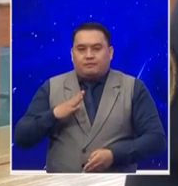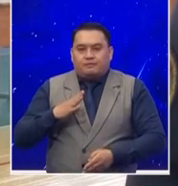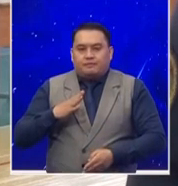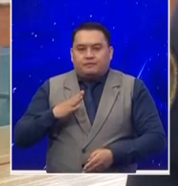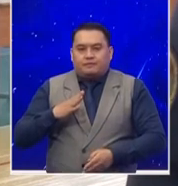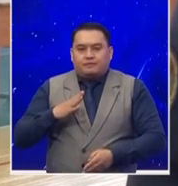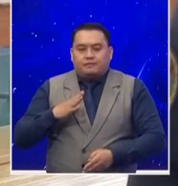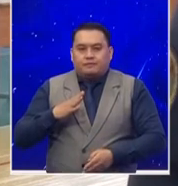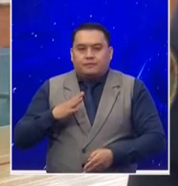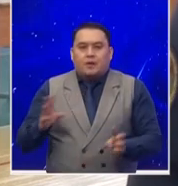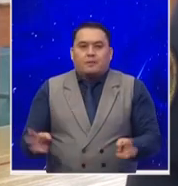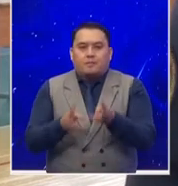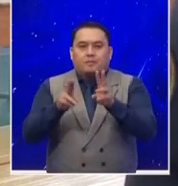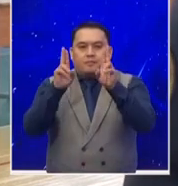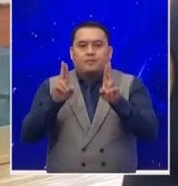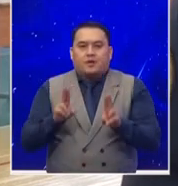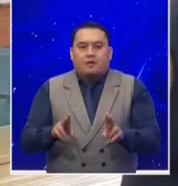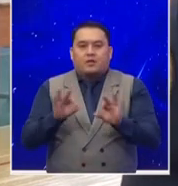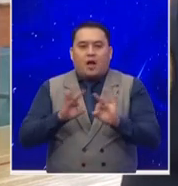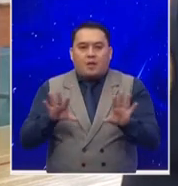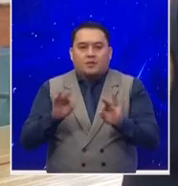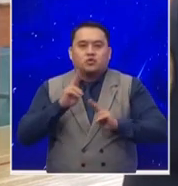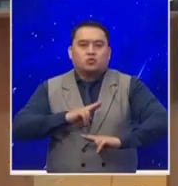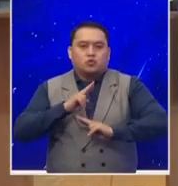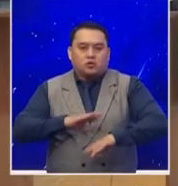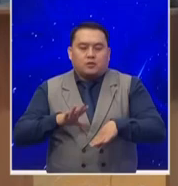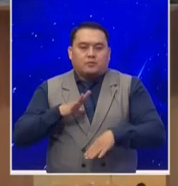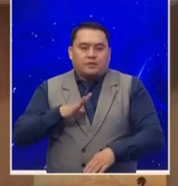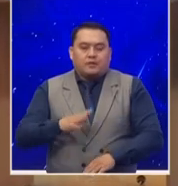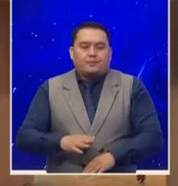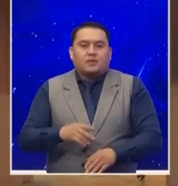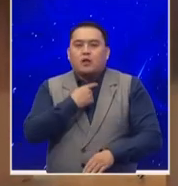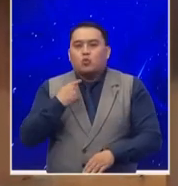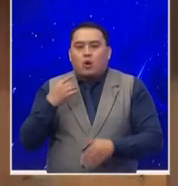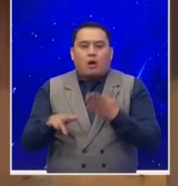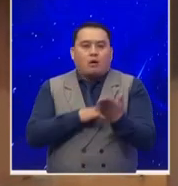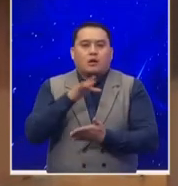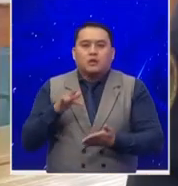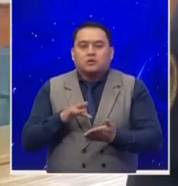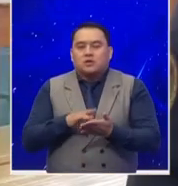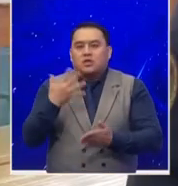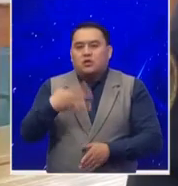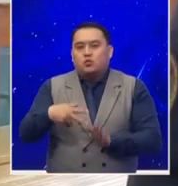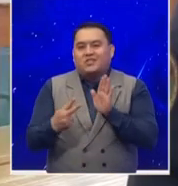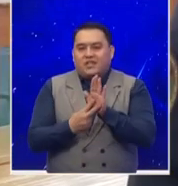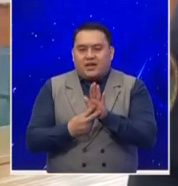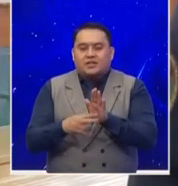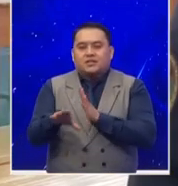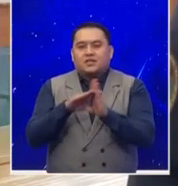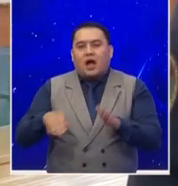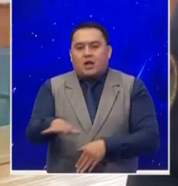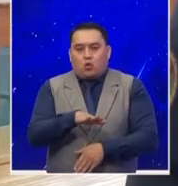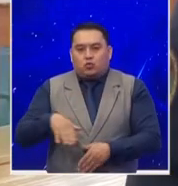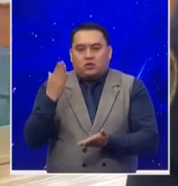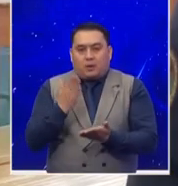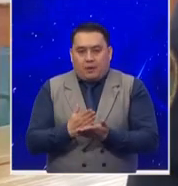өрт қауіпсіздігі ережелерін түсіндіру жұмыстары жүргізілді. Талдықорған қаласы бойынша 58 сайлау учаскелері